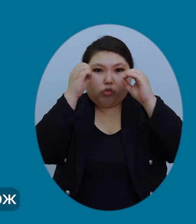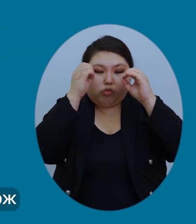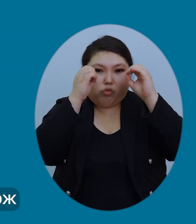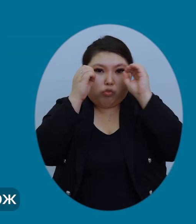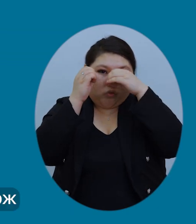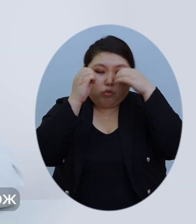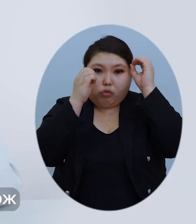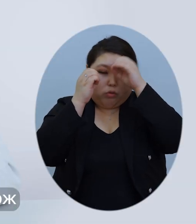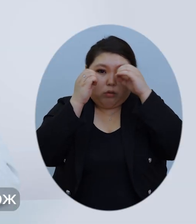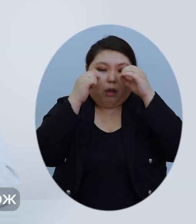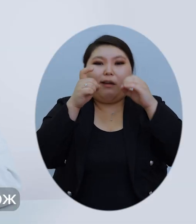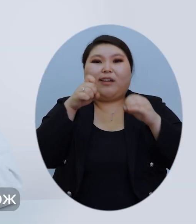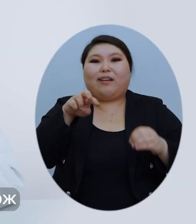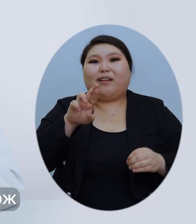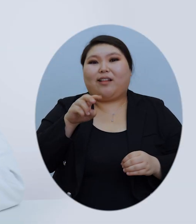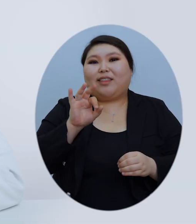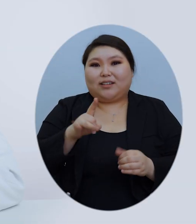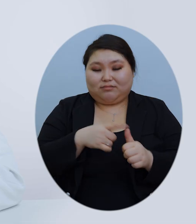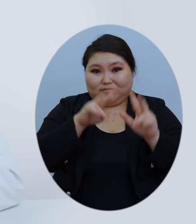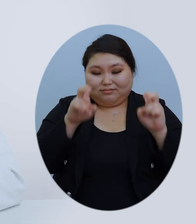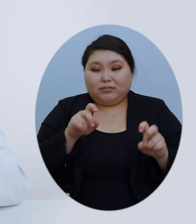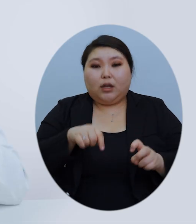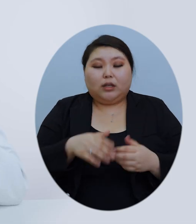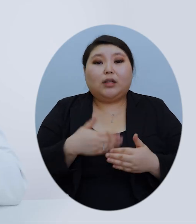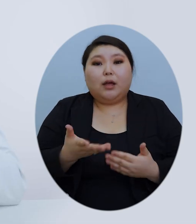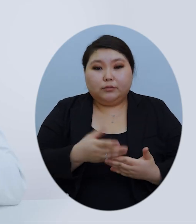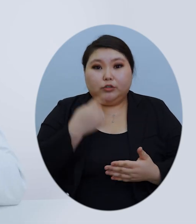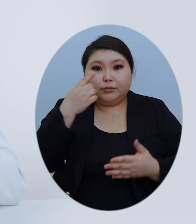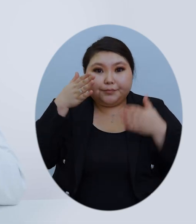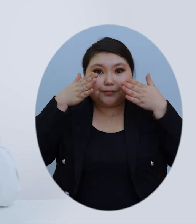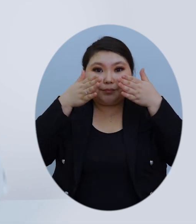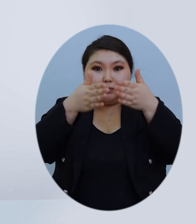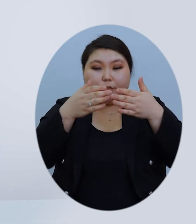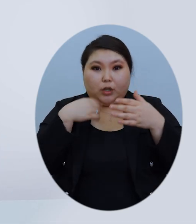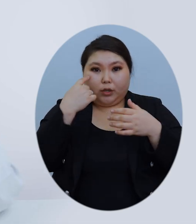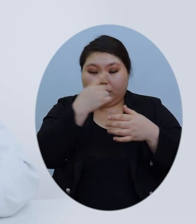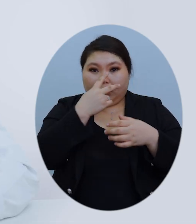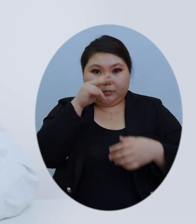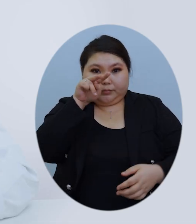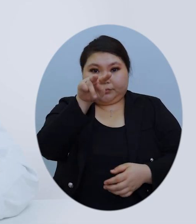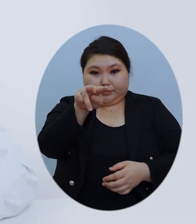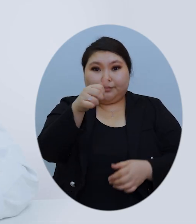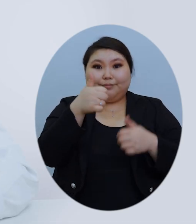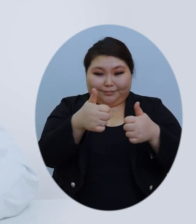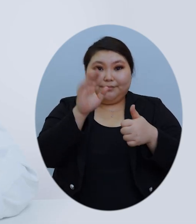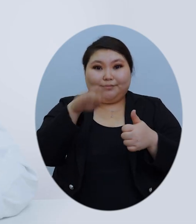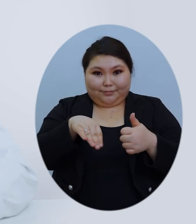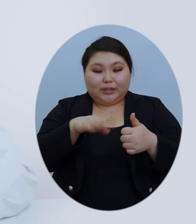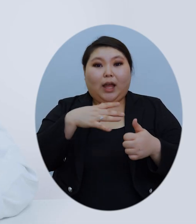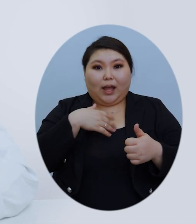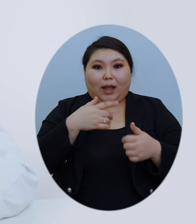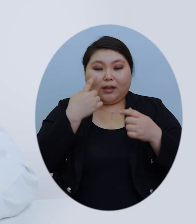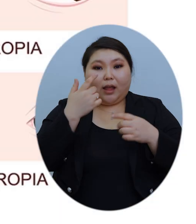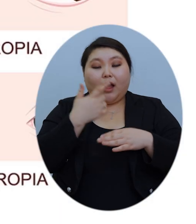гэдэг. Хялар нь дараах хэлбэрүүдээр тохиолдож болно. Чигээрээ харах үед бидний хоёр нүд хоёулаа урагшаа харж байна. Тэгвэл